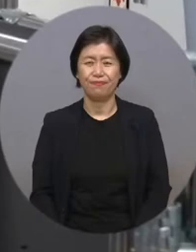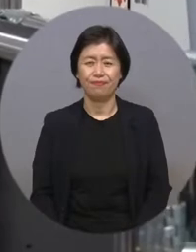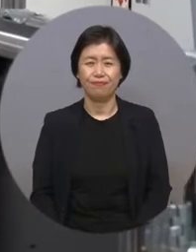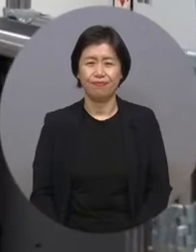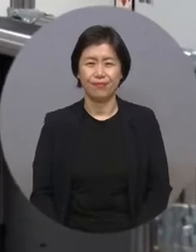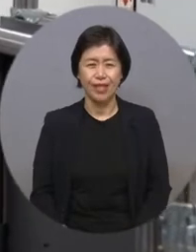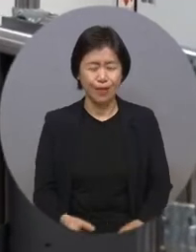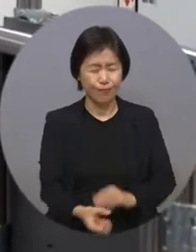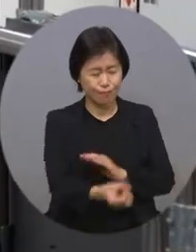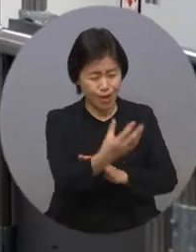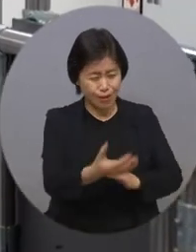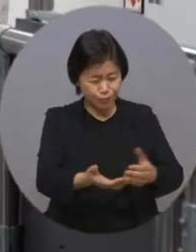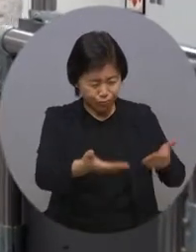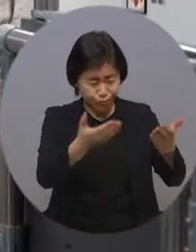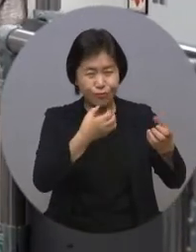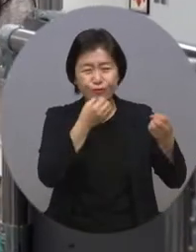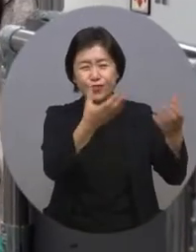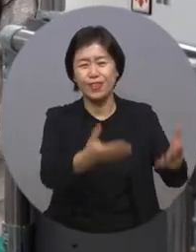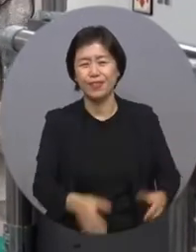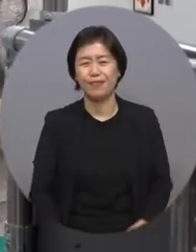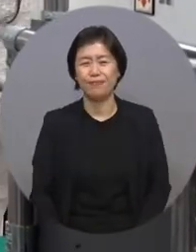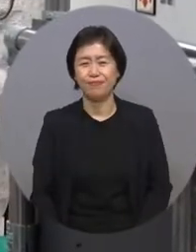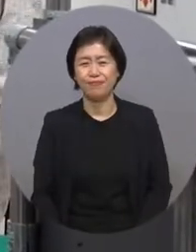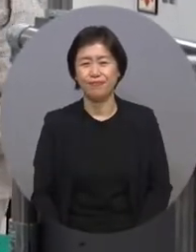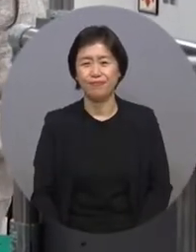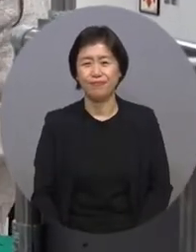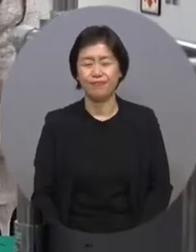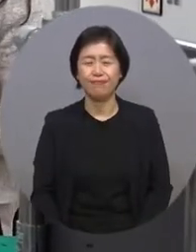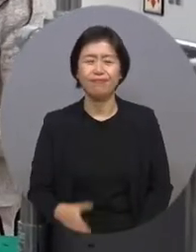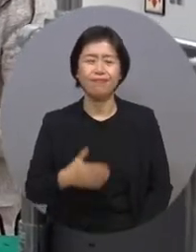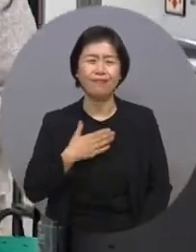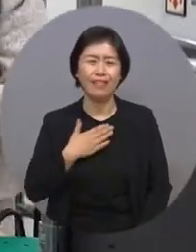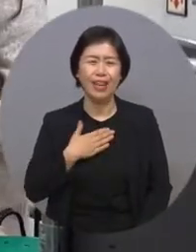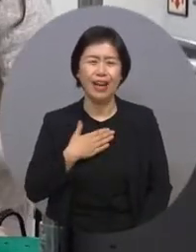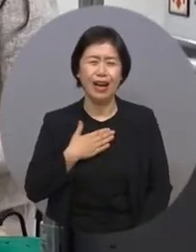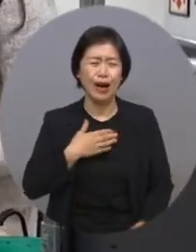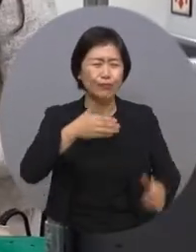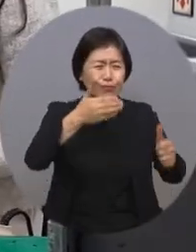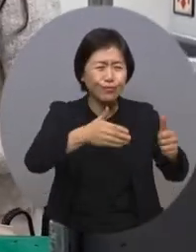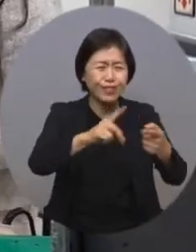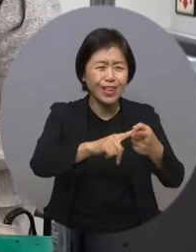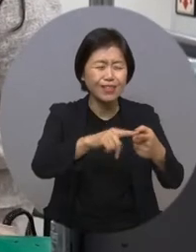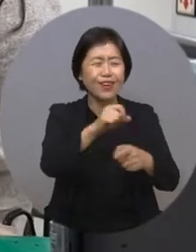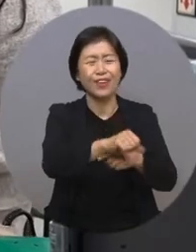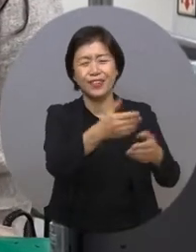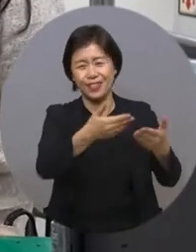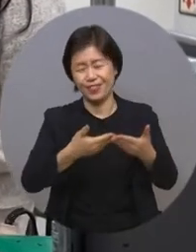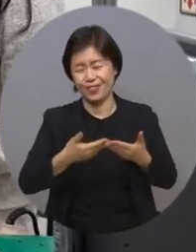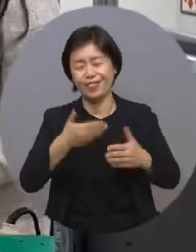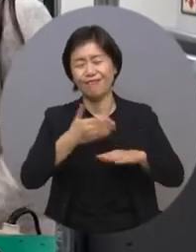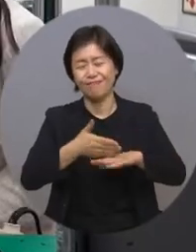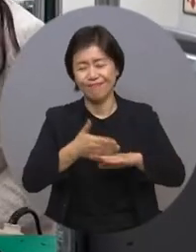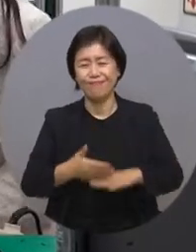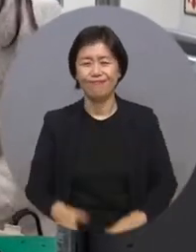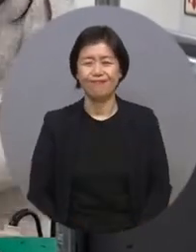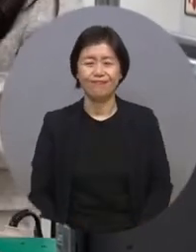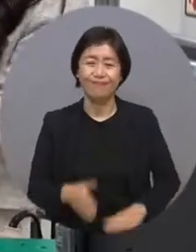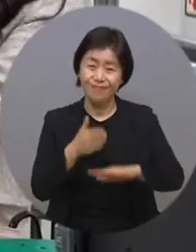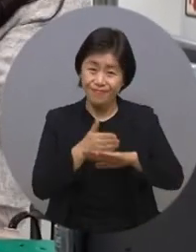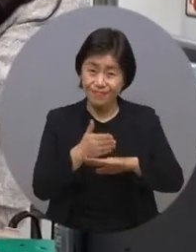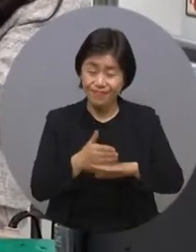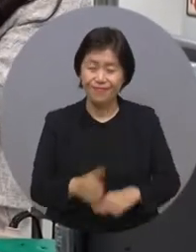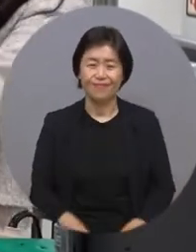승리 축하드려요. 이렇게 제 너무 무례한 대결에 응해주셔서 너무 감사드립니다.